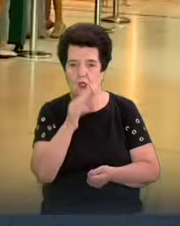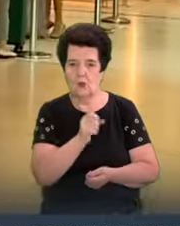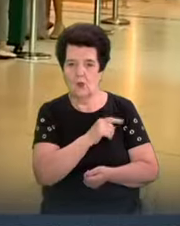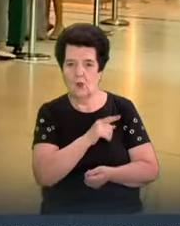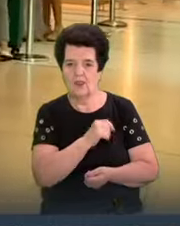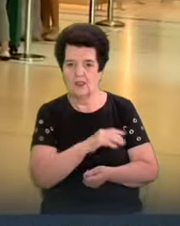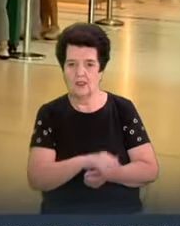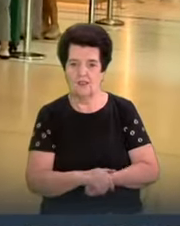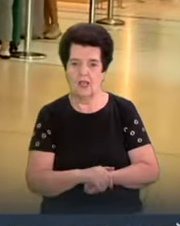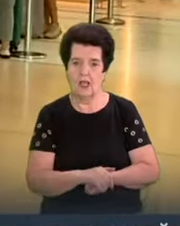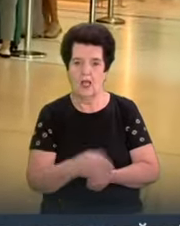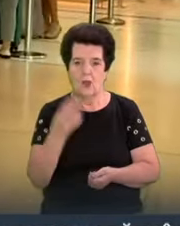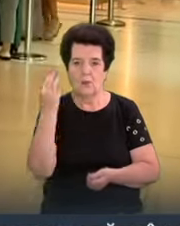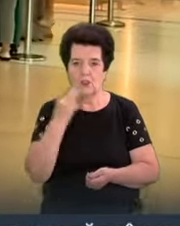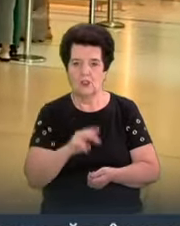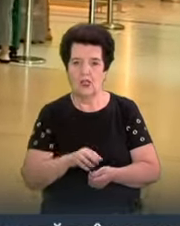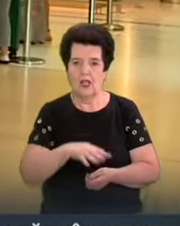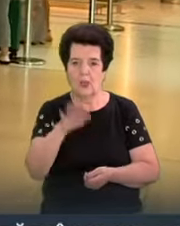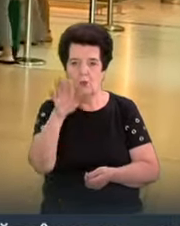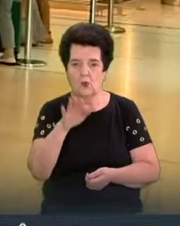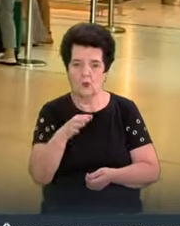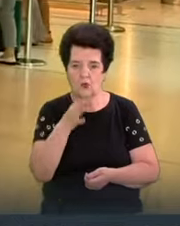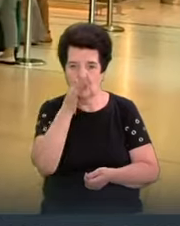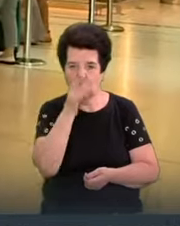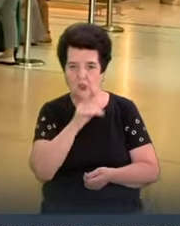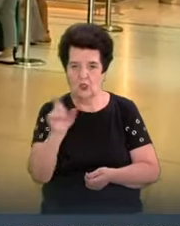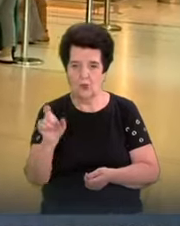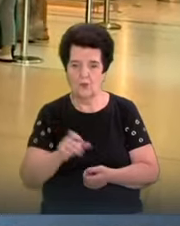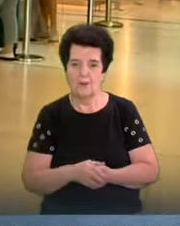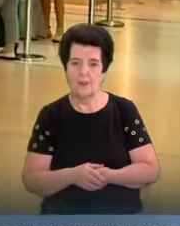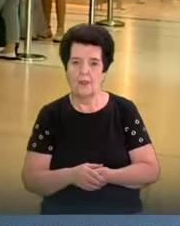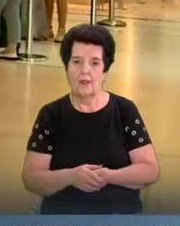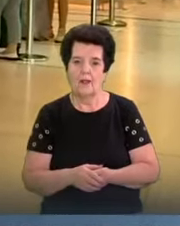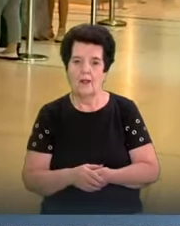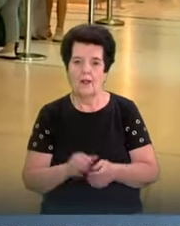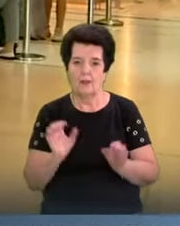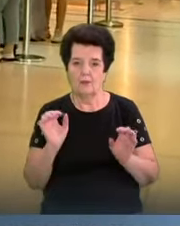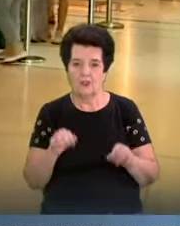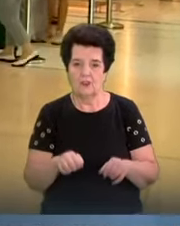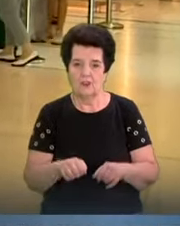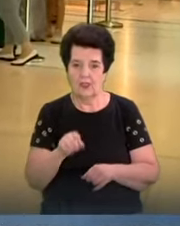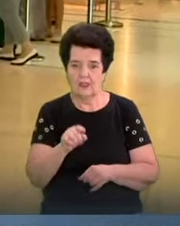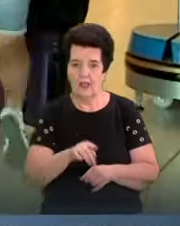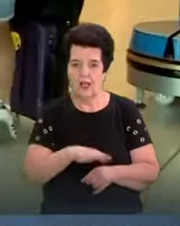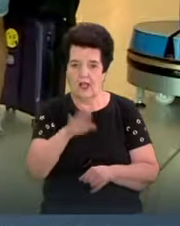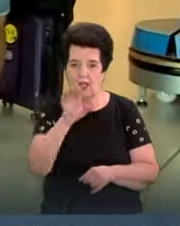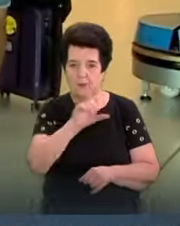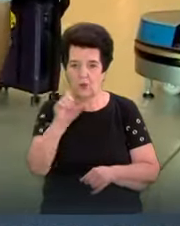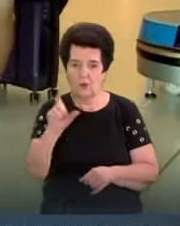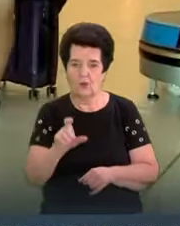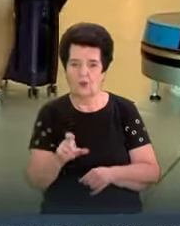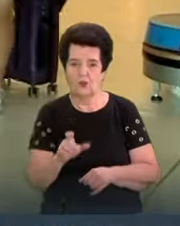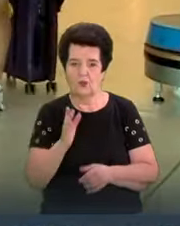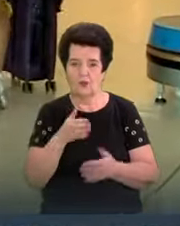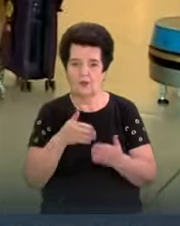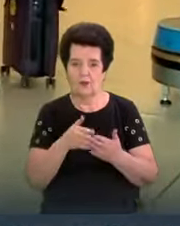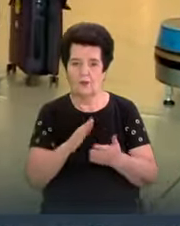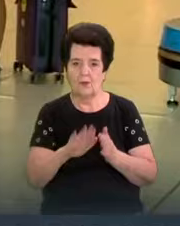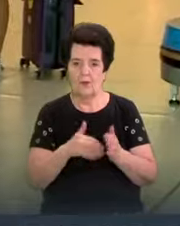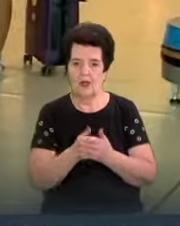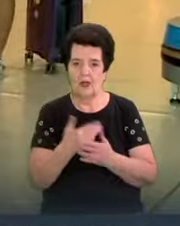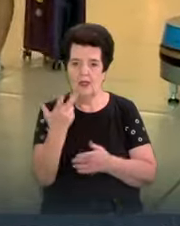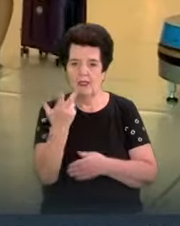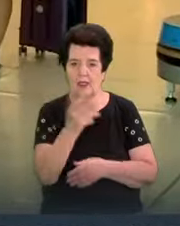Odessa. Modernizarea aeroportului Chișinău. Capacitatea actuală a aeroportului este limitată, până la 3 milioane